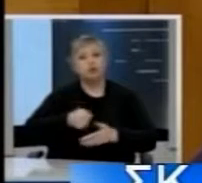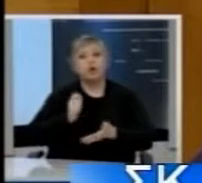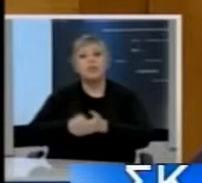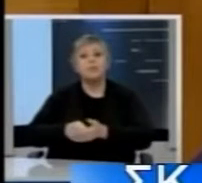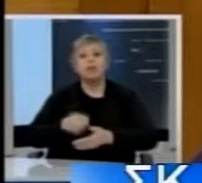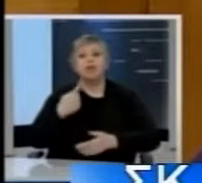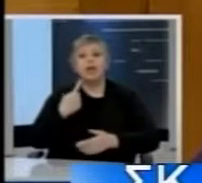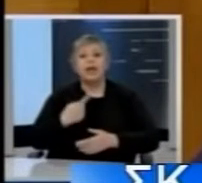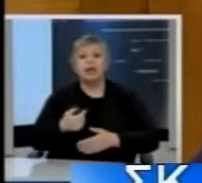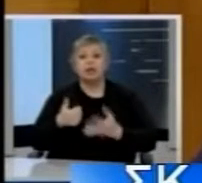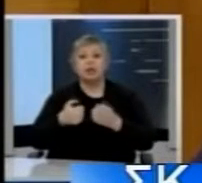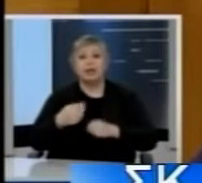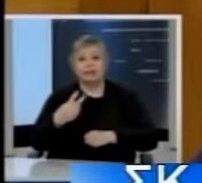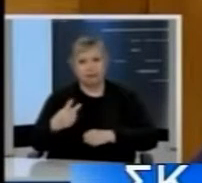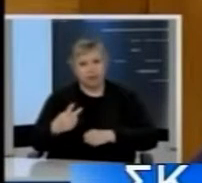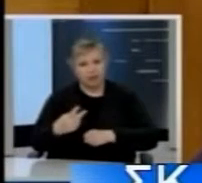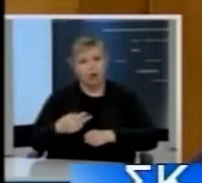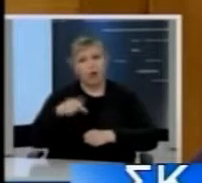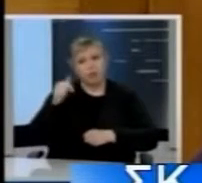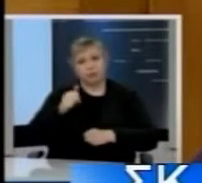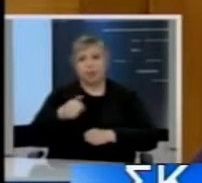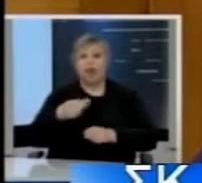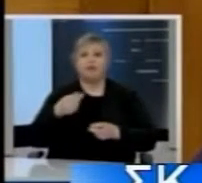για 232, δηλαδή 70 ευρώ λιγότερα.